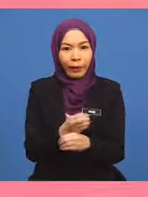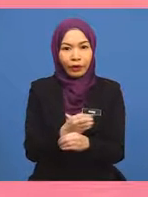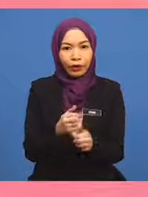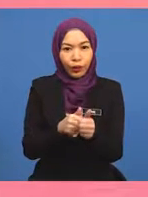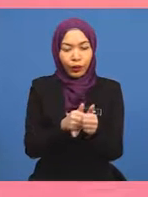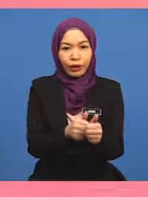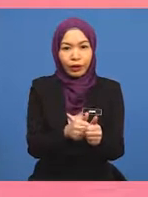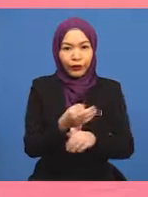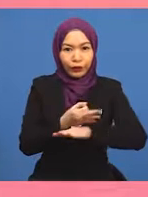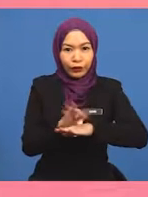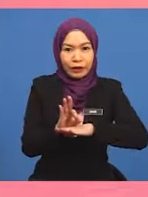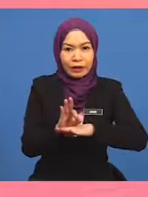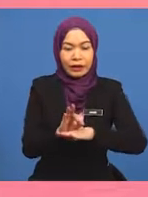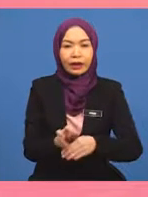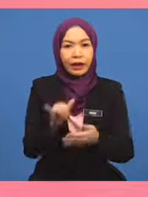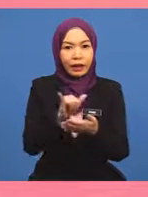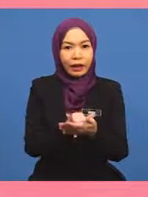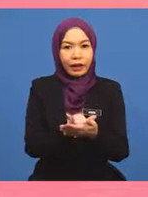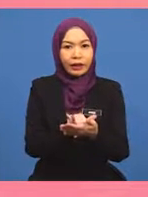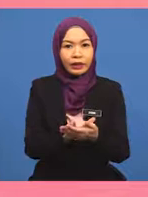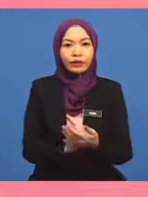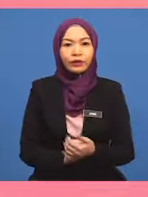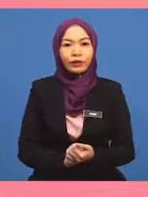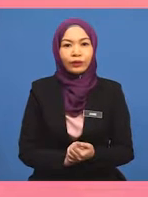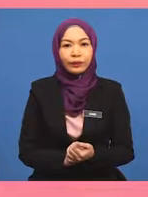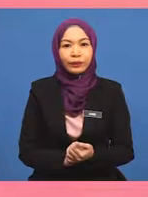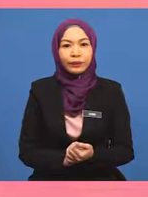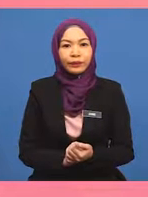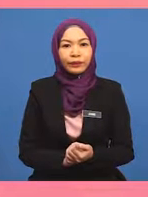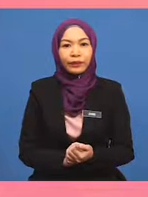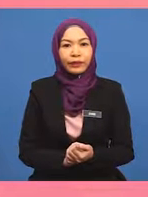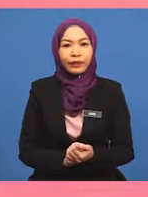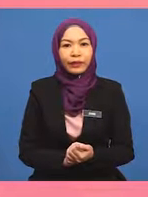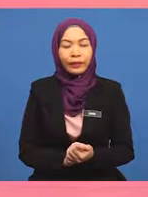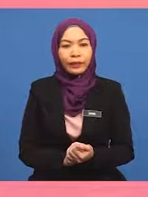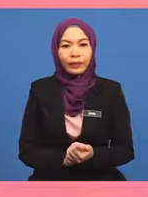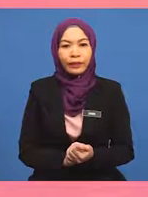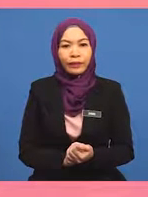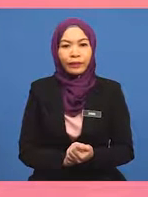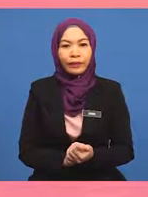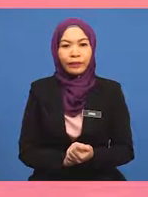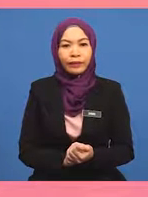mengikut fungsi, iaitu follow form, follow function.